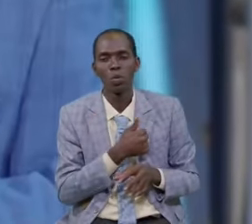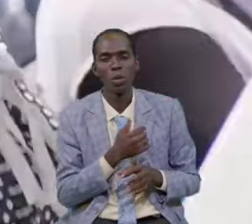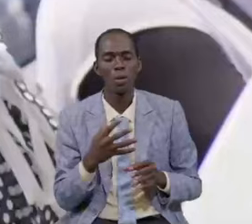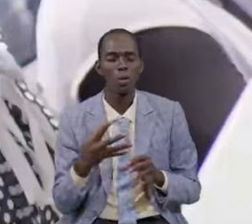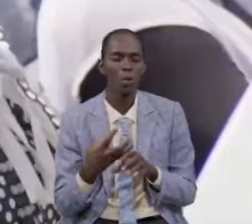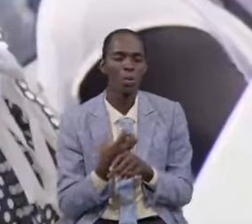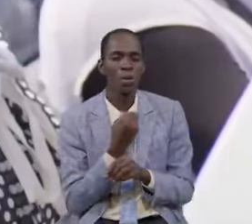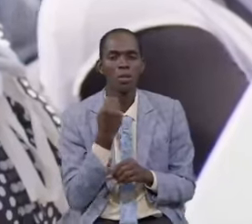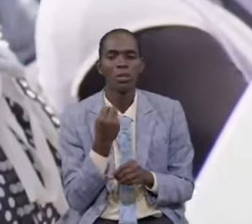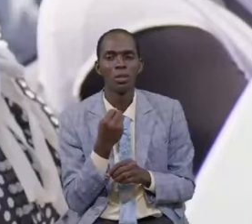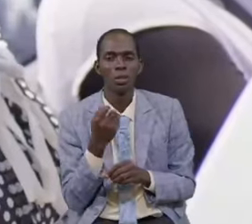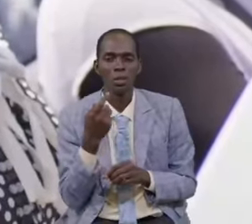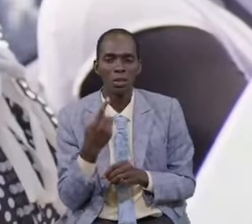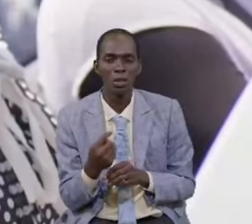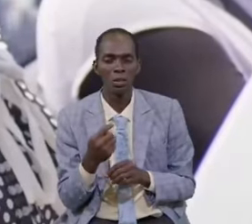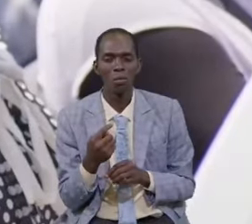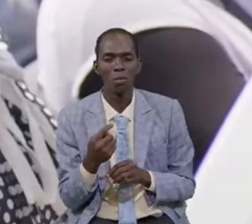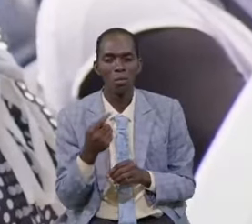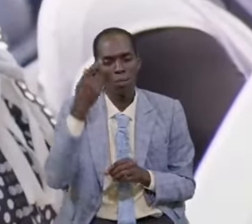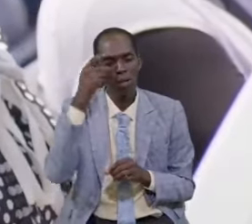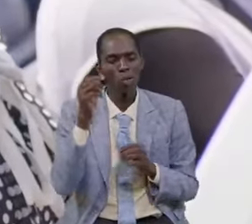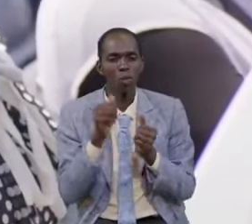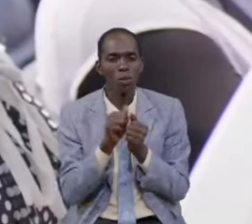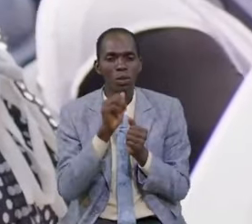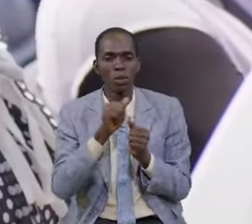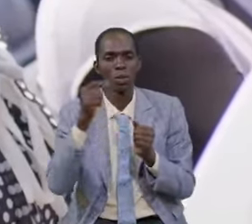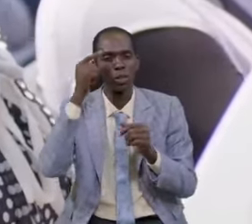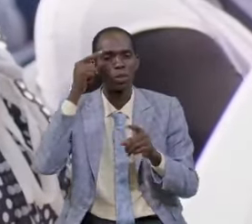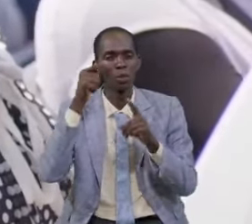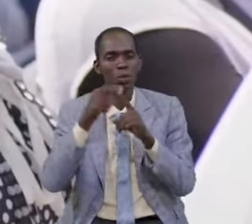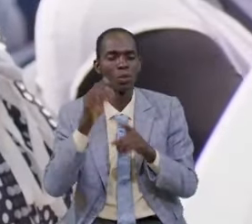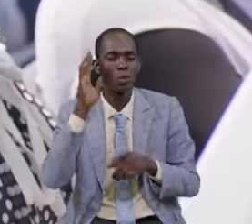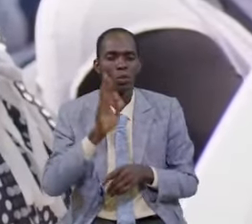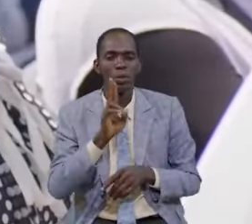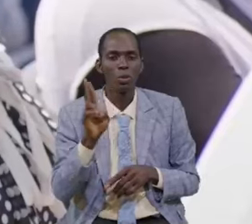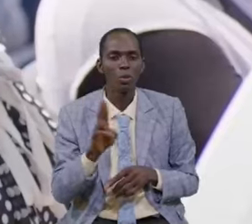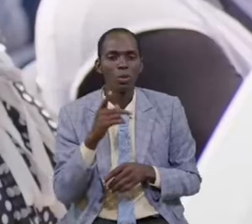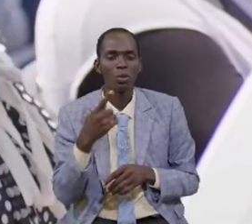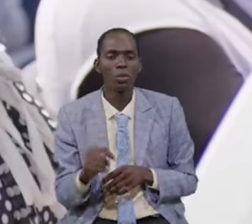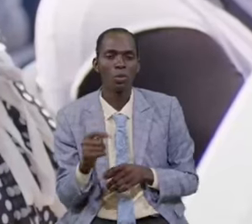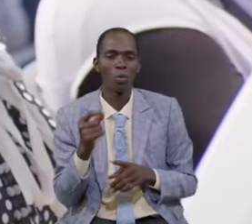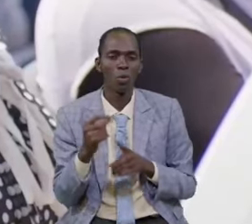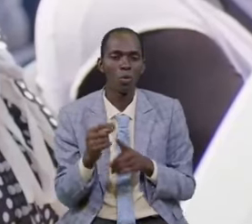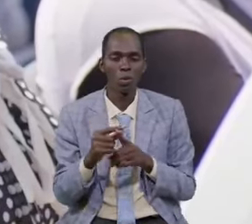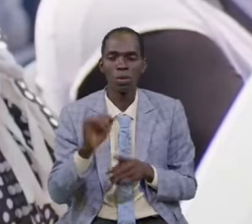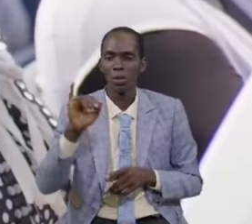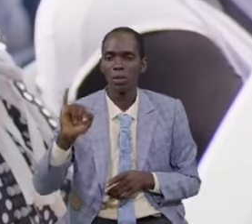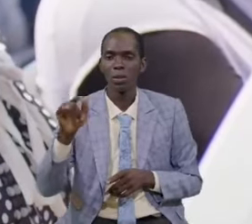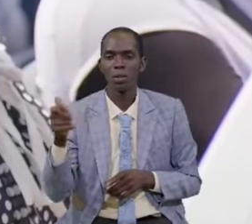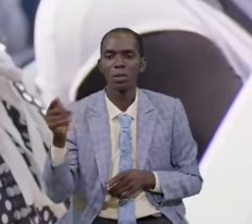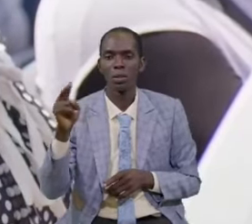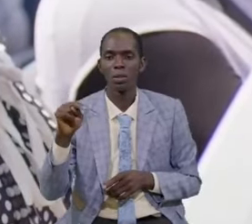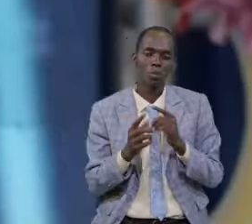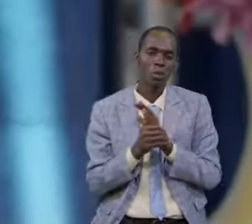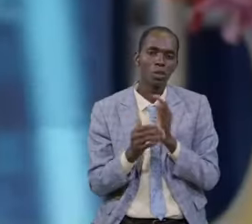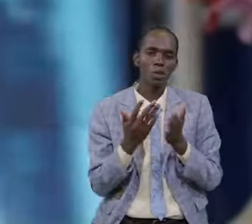gagner avec la pensée, l'esprit? Nous avons encore utilisé le mot enflammé en anglais. Nous pouvons gagner